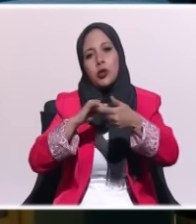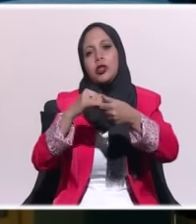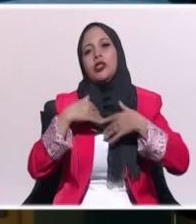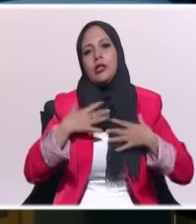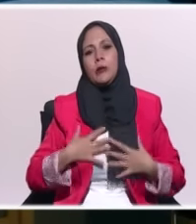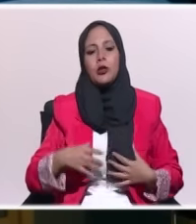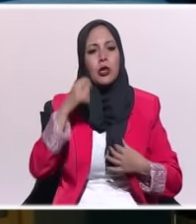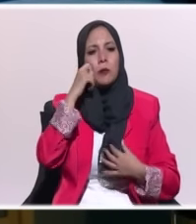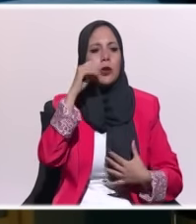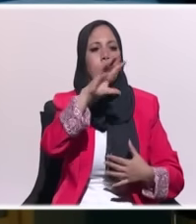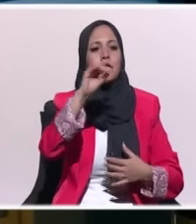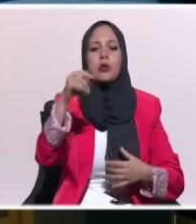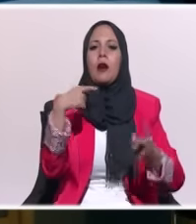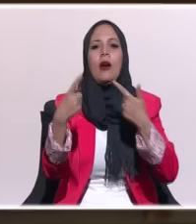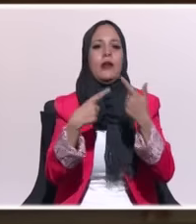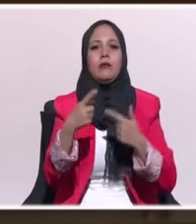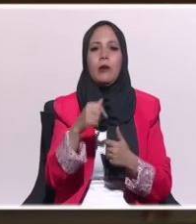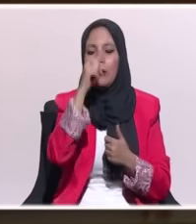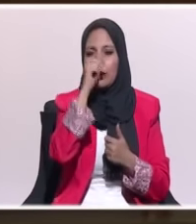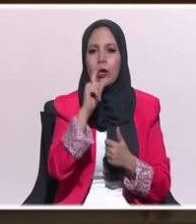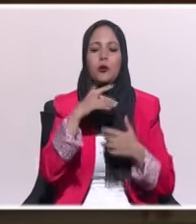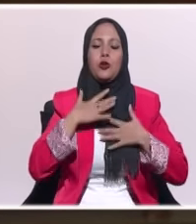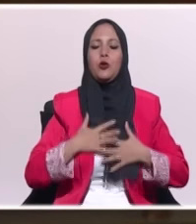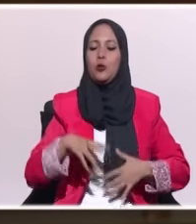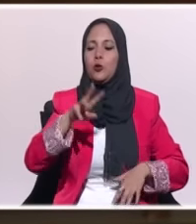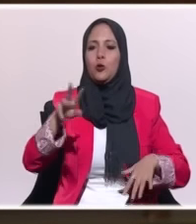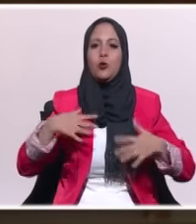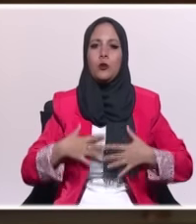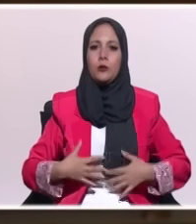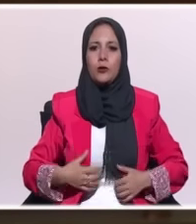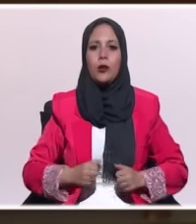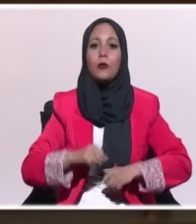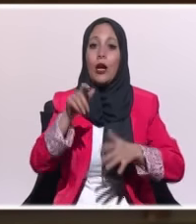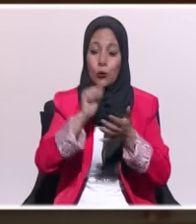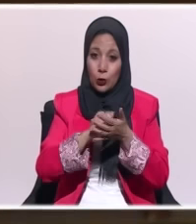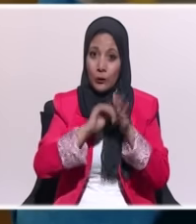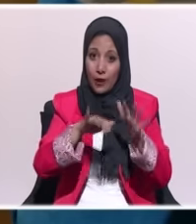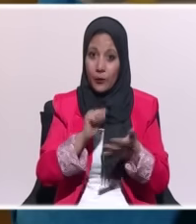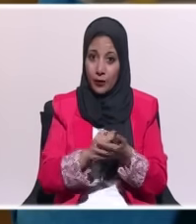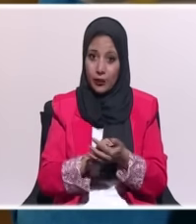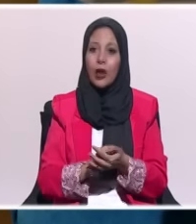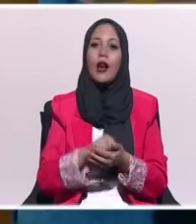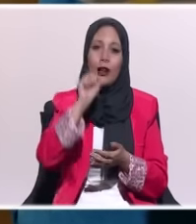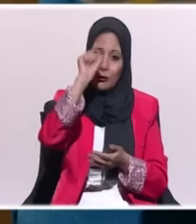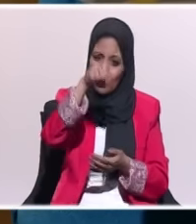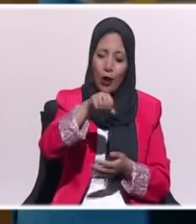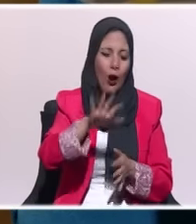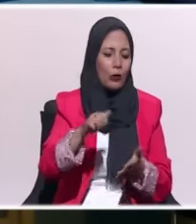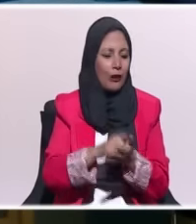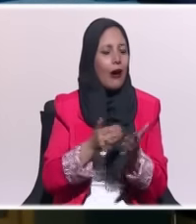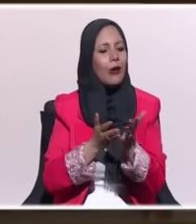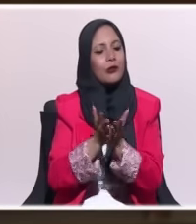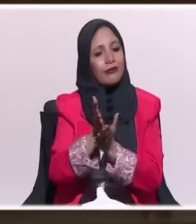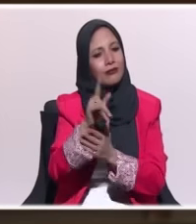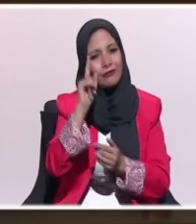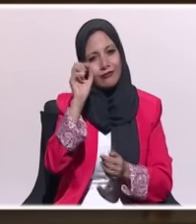زي أي بنت خلقها ربنا وتجيب لي أحلى لبس. هتكملي حياتك عندها في البيت؟ هكمل. هكمل لاخر يوم